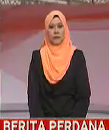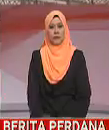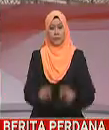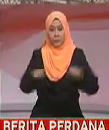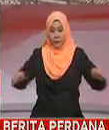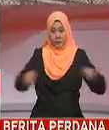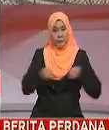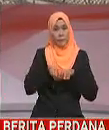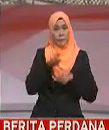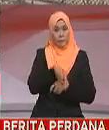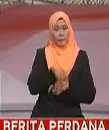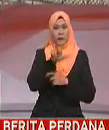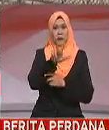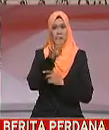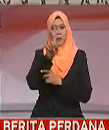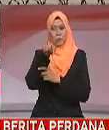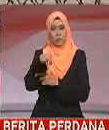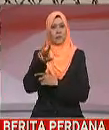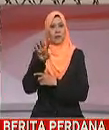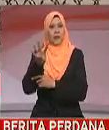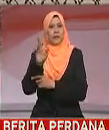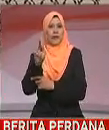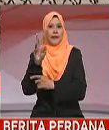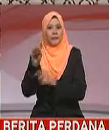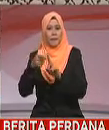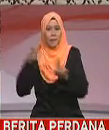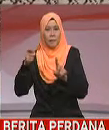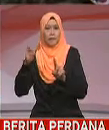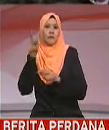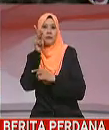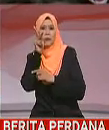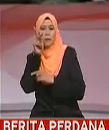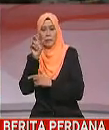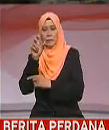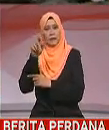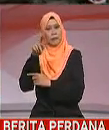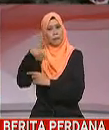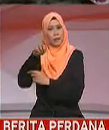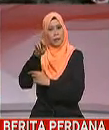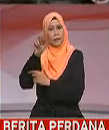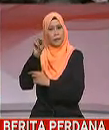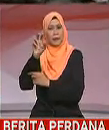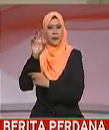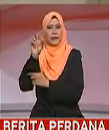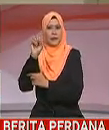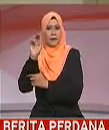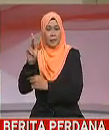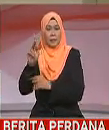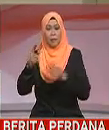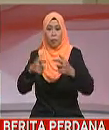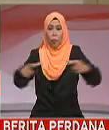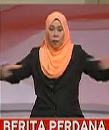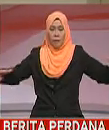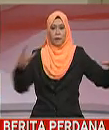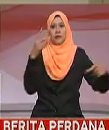Depo ini terletak 31.4 km dari Pekan Sek Kedah. Berkeluasan 17 ekar, depo ini